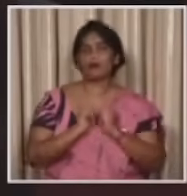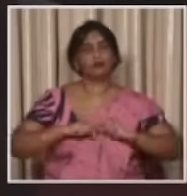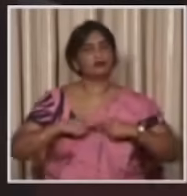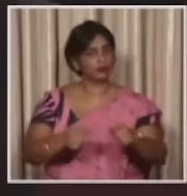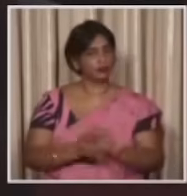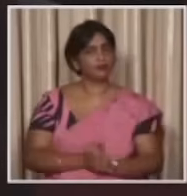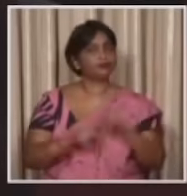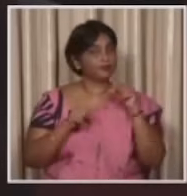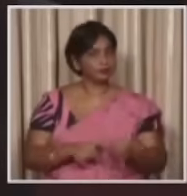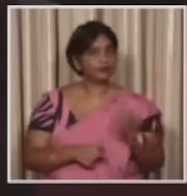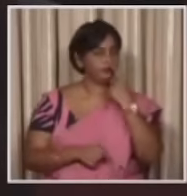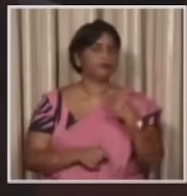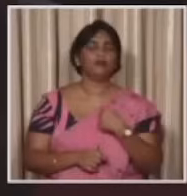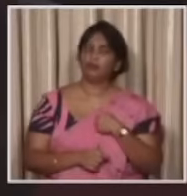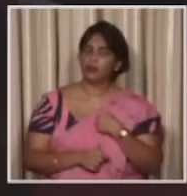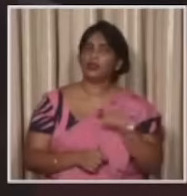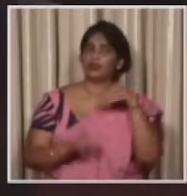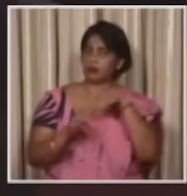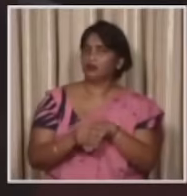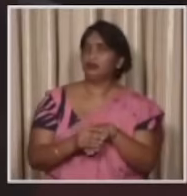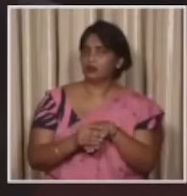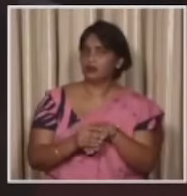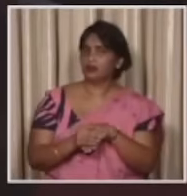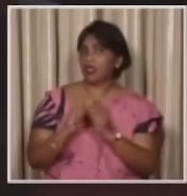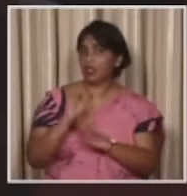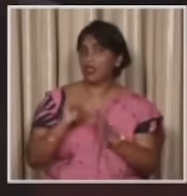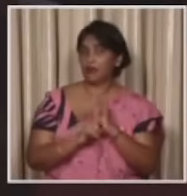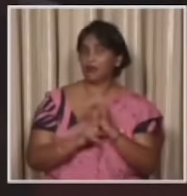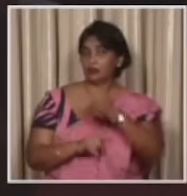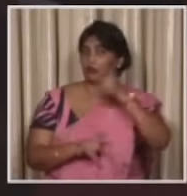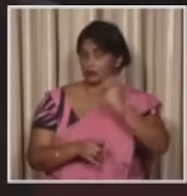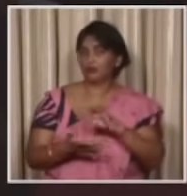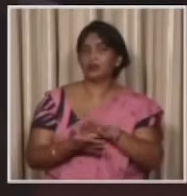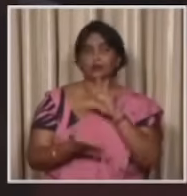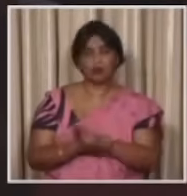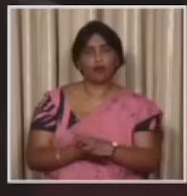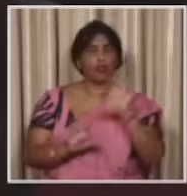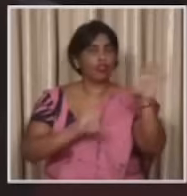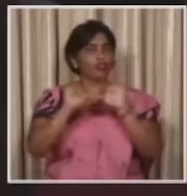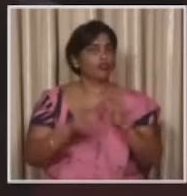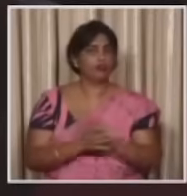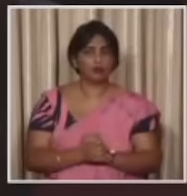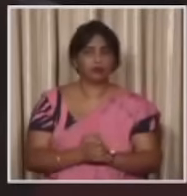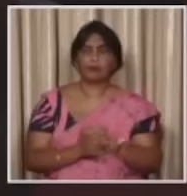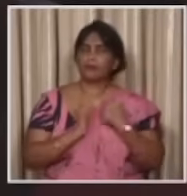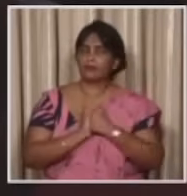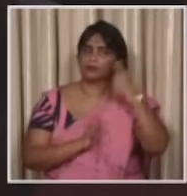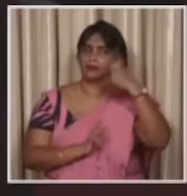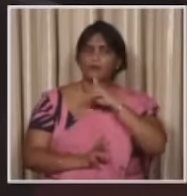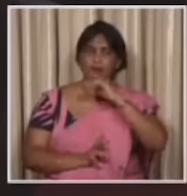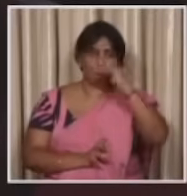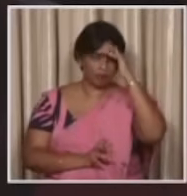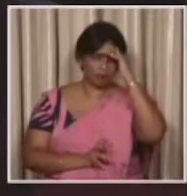කරන්න. දැන් ඇවිල්ලා මගිනුත් අහනවා මේක ඇතුලේ තියෙනව නේද ඇමතිවරයා නේද තීන්දුව කරන්නේ? මේ කවුද පත් කරන්නේ කියලා. ගරු නියෝජ